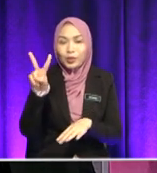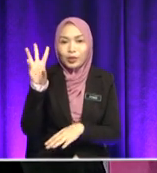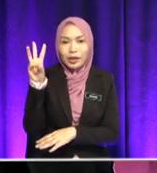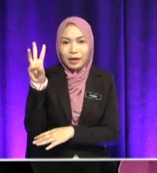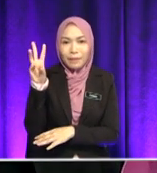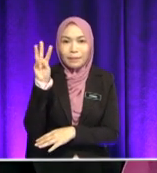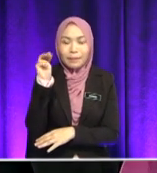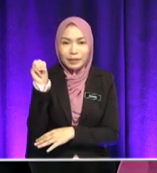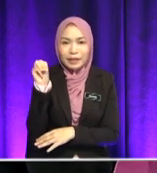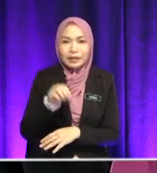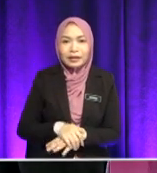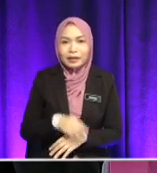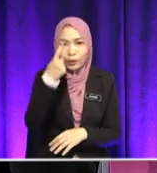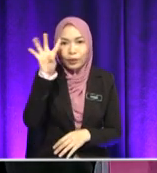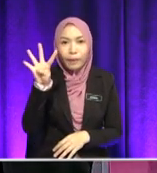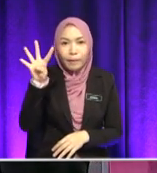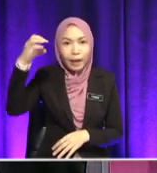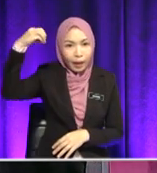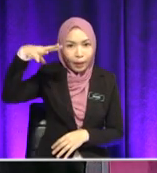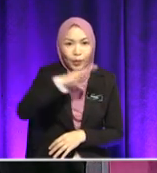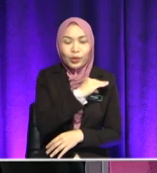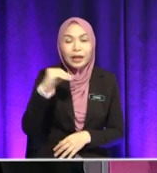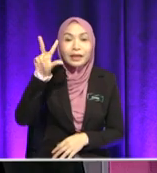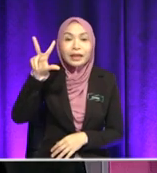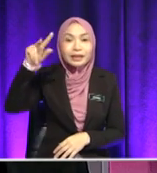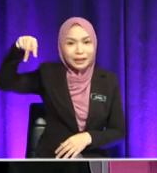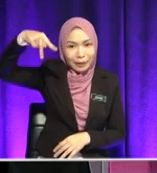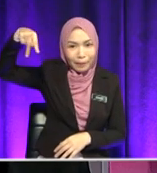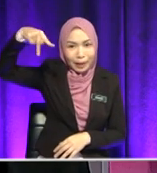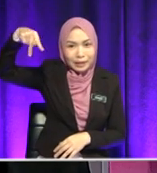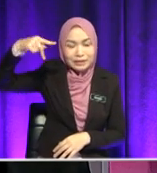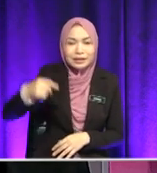untuk 4 lampu dan 3 kipas oke